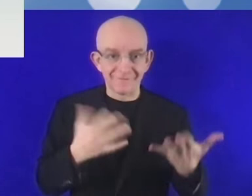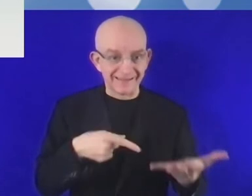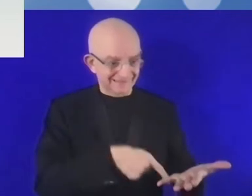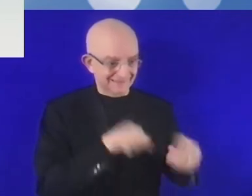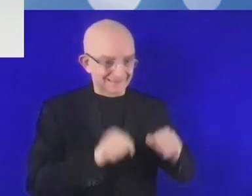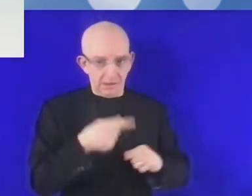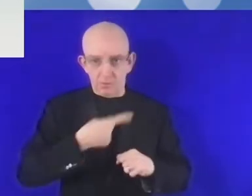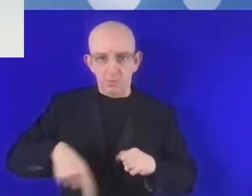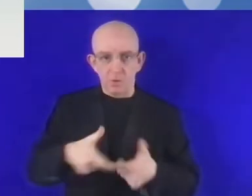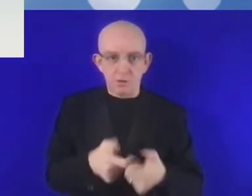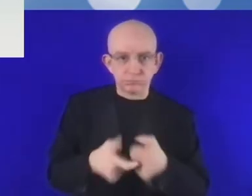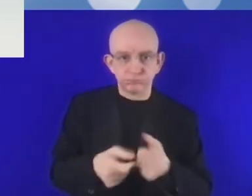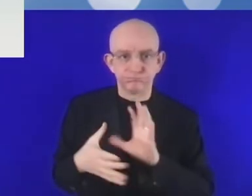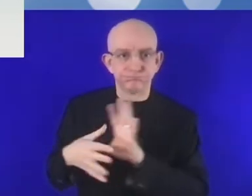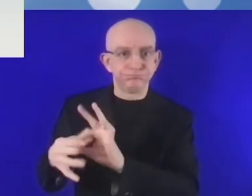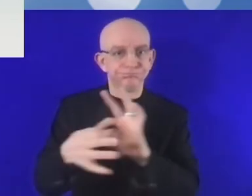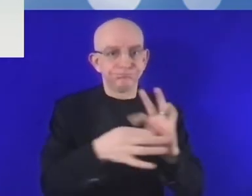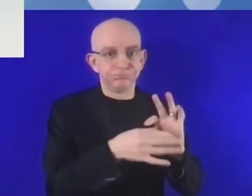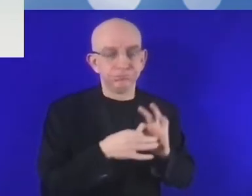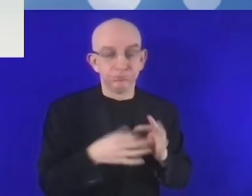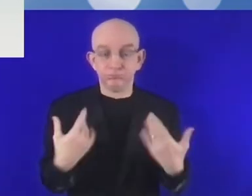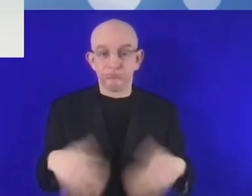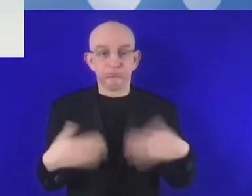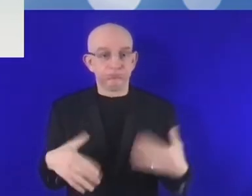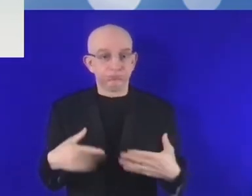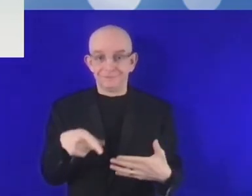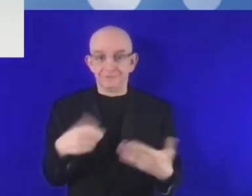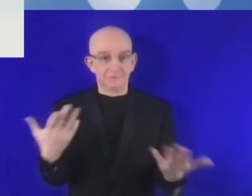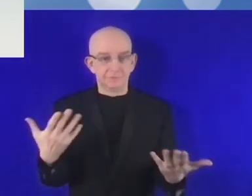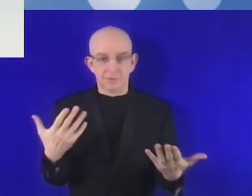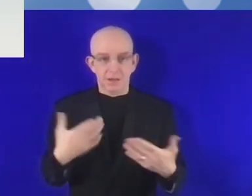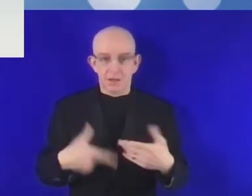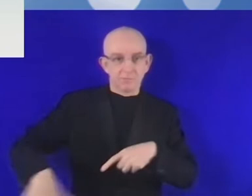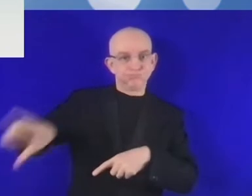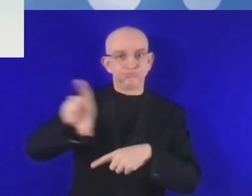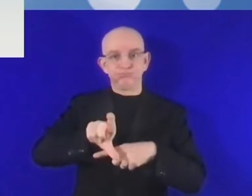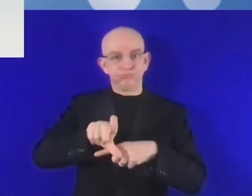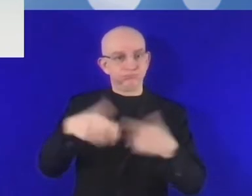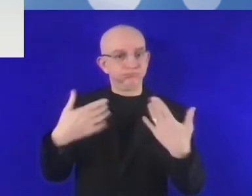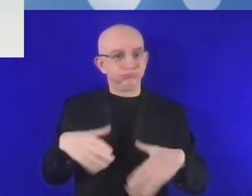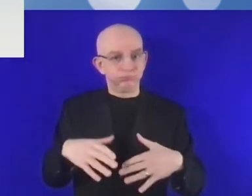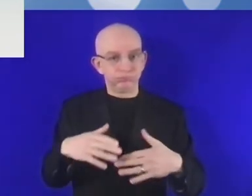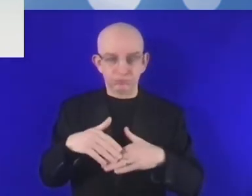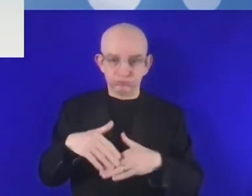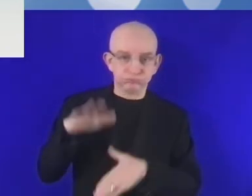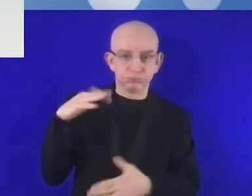الجائحة لقد أبرزت كم هو الإنترنت مهم، وكم